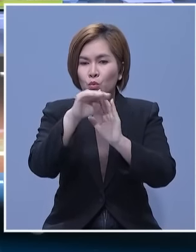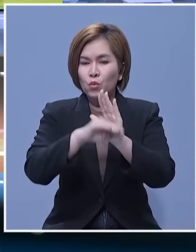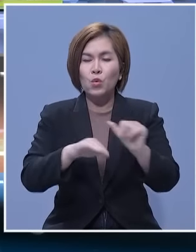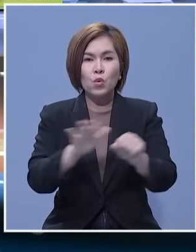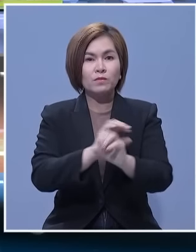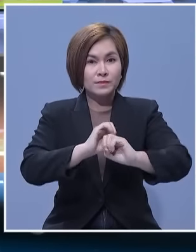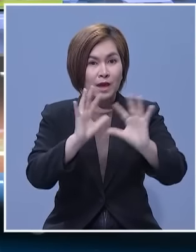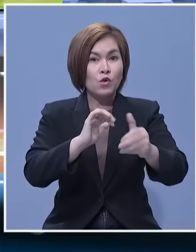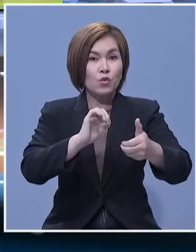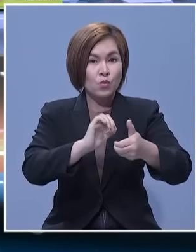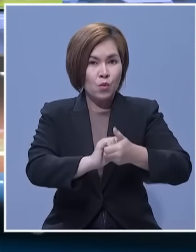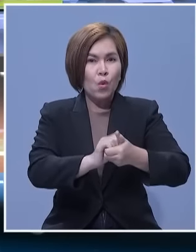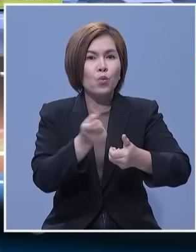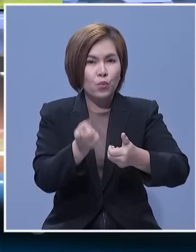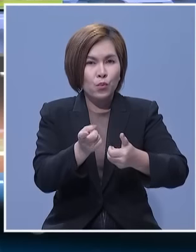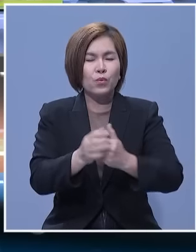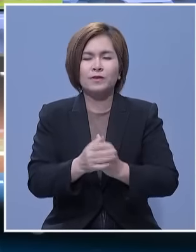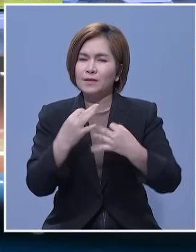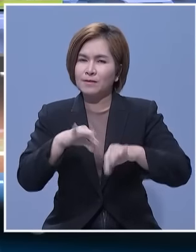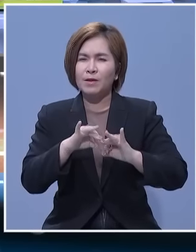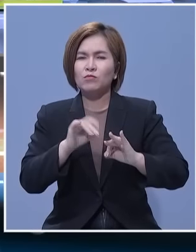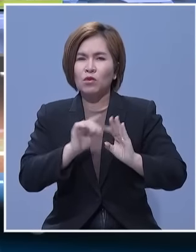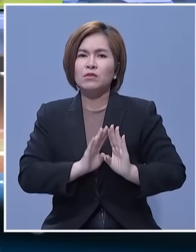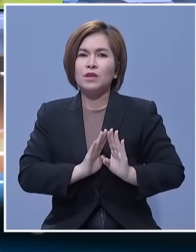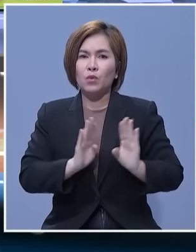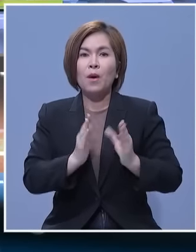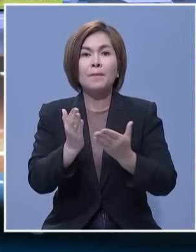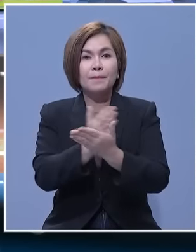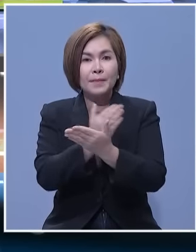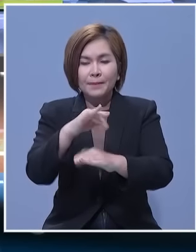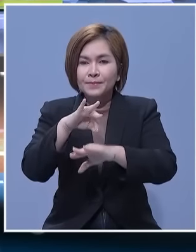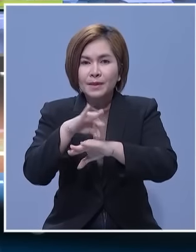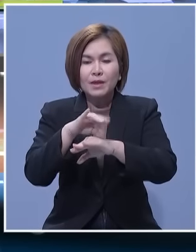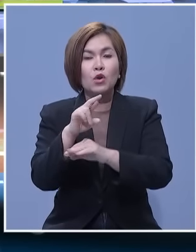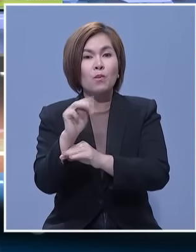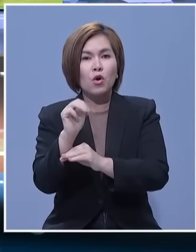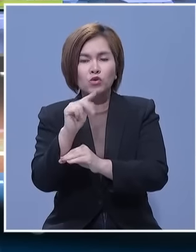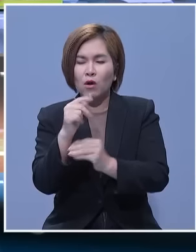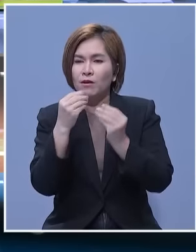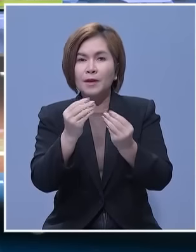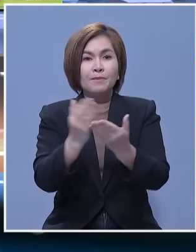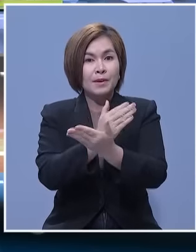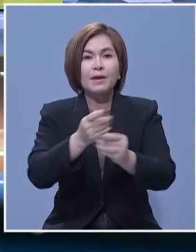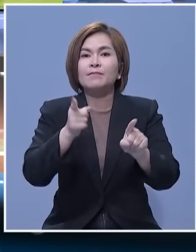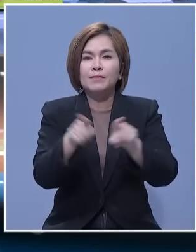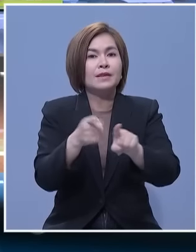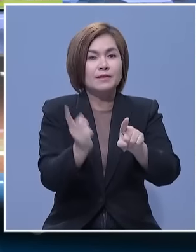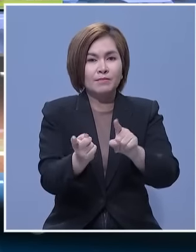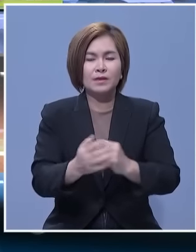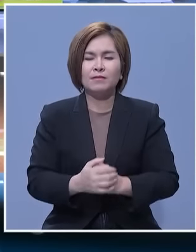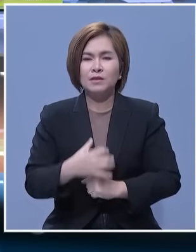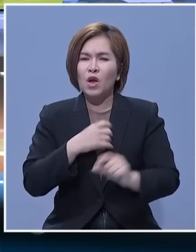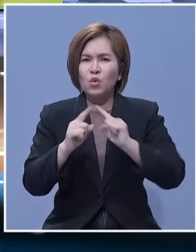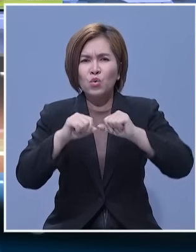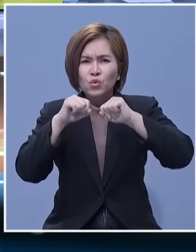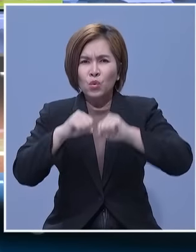นะต้องจับมือกันให้แน่นที่สำคัญต้องใจกว้างต้องแบ่งเก้าอี้รัฐมนตรีต่างๆให้แต่ละพรรคร่วมเนี่ยเหมือนเดิมอย่ามาต่อรอง